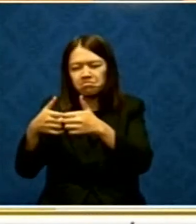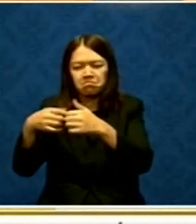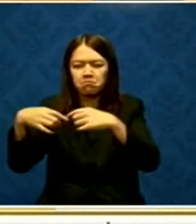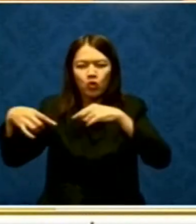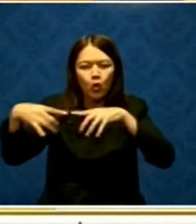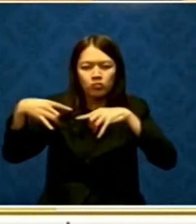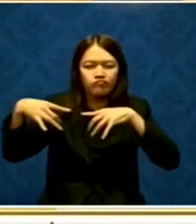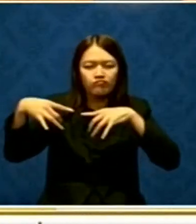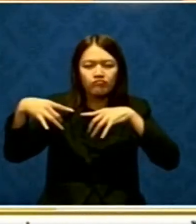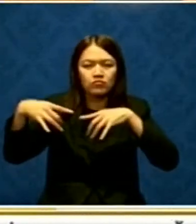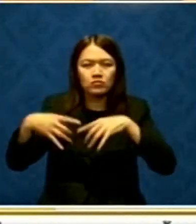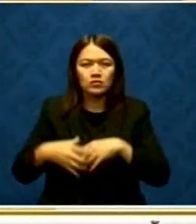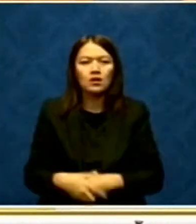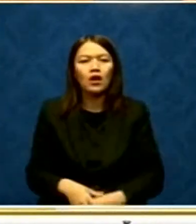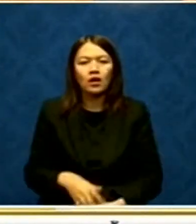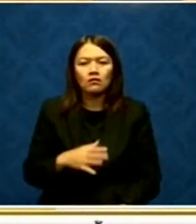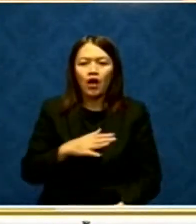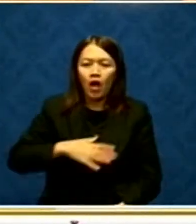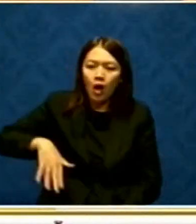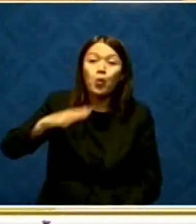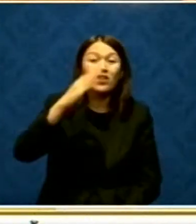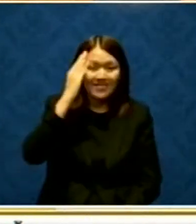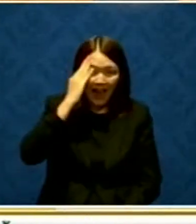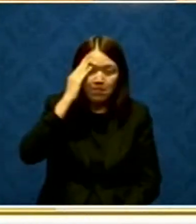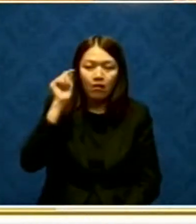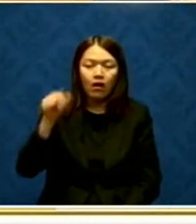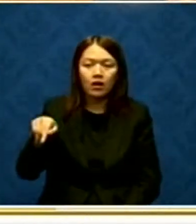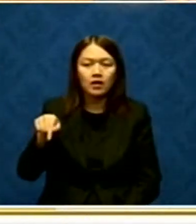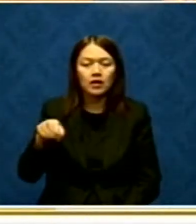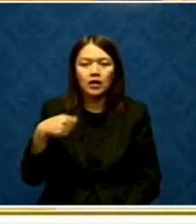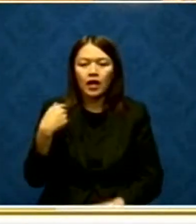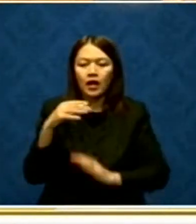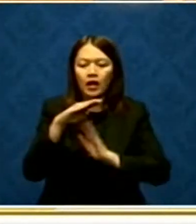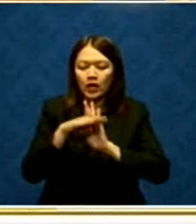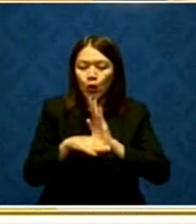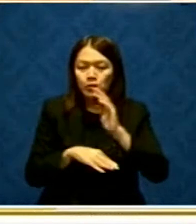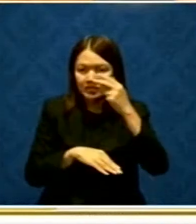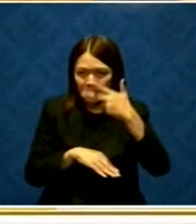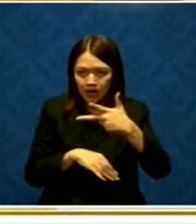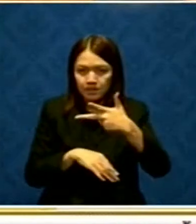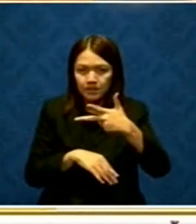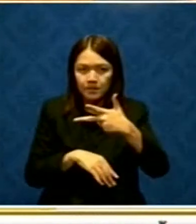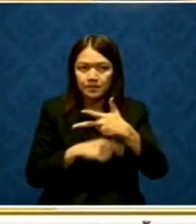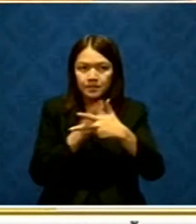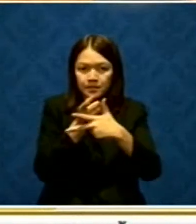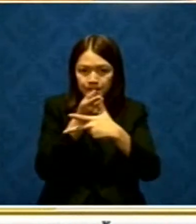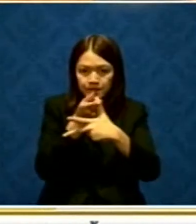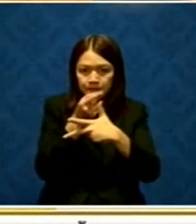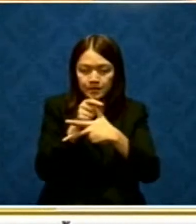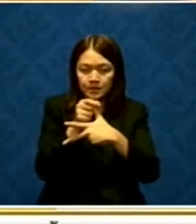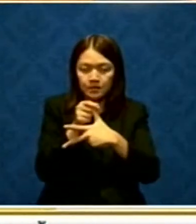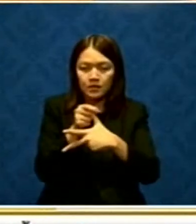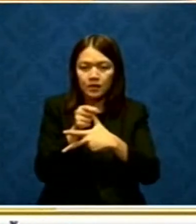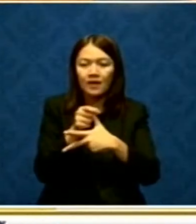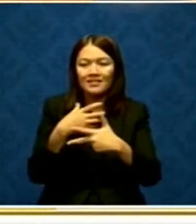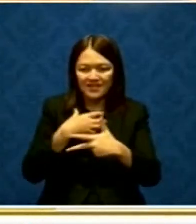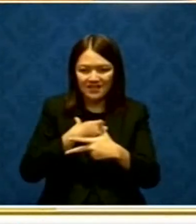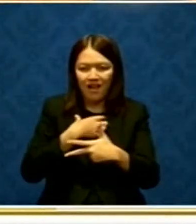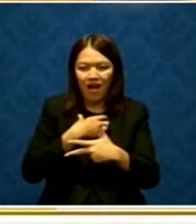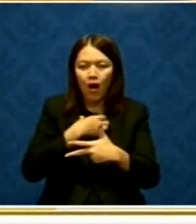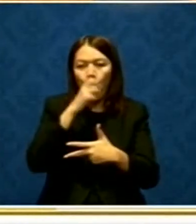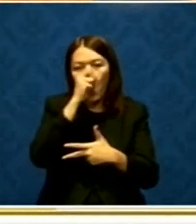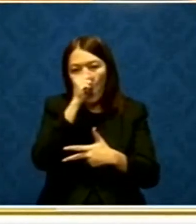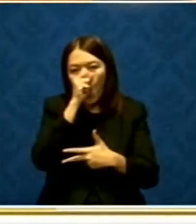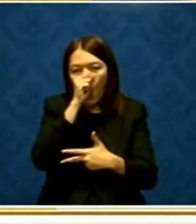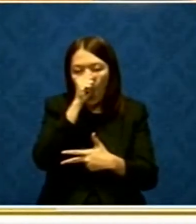คที่รู้และทราบกันทั้งหมดเนี่ยมันจะมีอยู่3ขั้นตอนนะครับขั้นตอนแรกก็คือคนที่อยากใช้